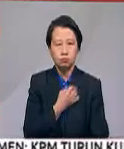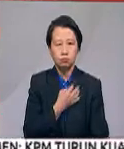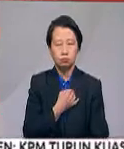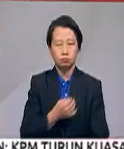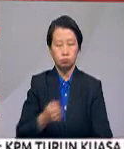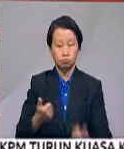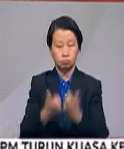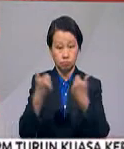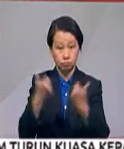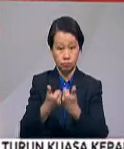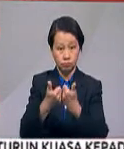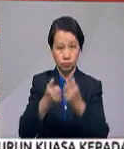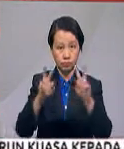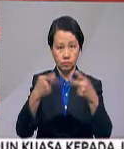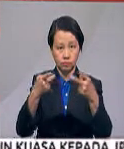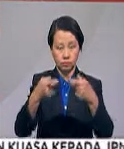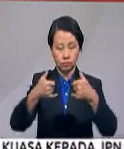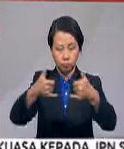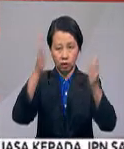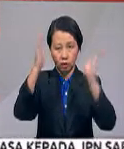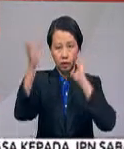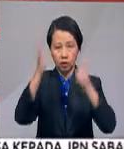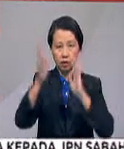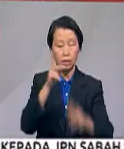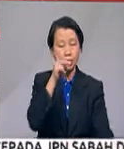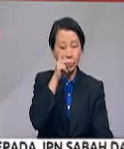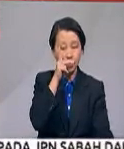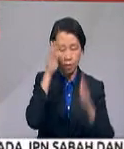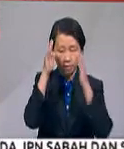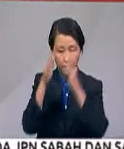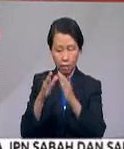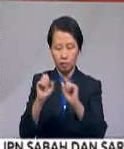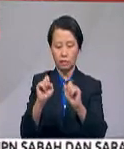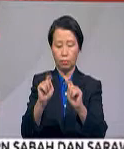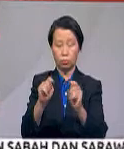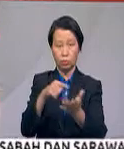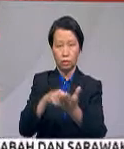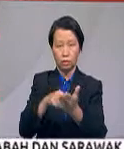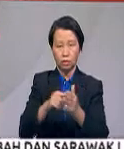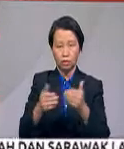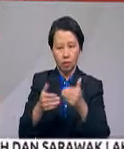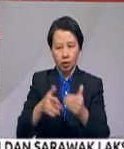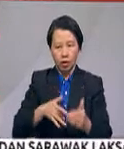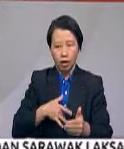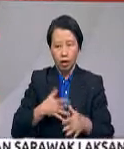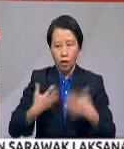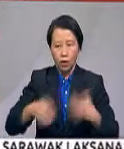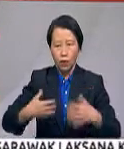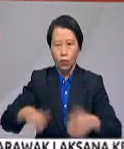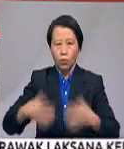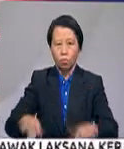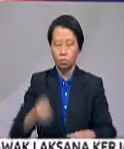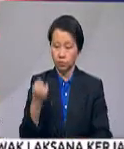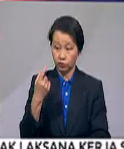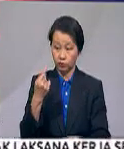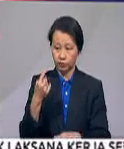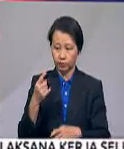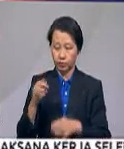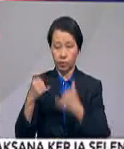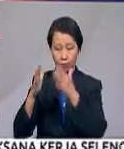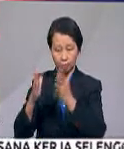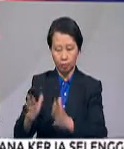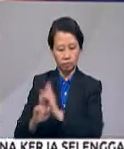Perlawanan separuh akhir kedua Piala Malaysia di antara Kedah dan Pahang Sabtu ini semakin terasa bahangnya. Kesebelasan utama Kedah